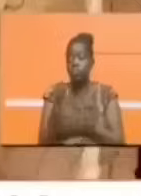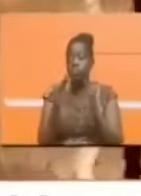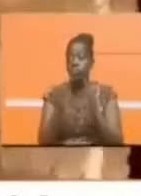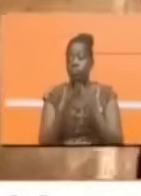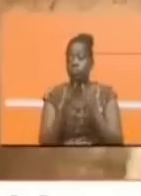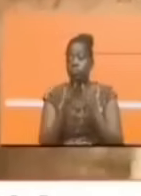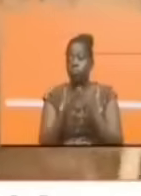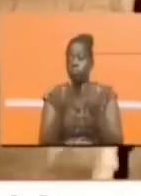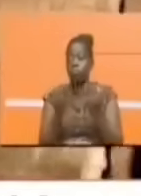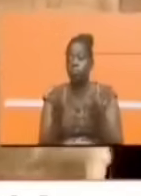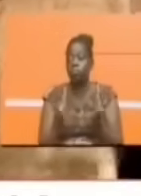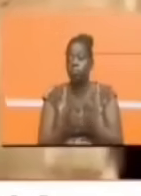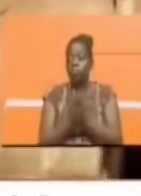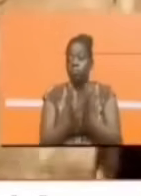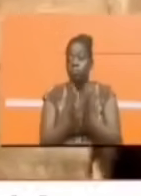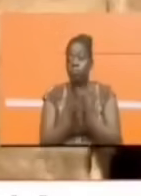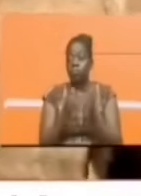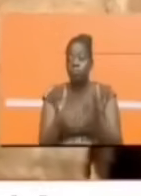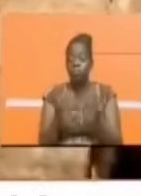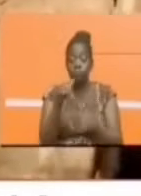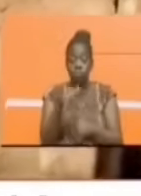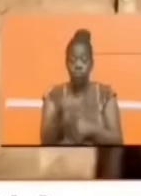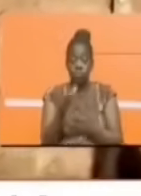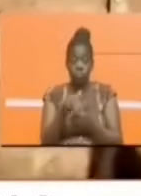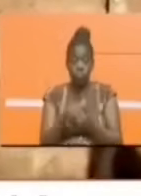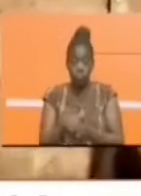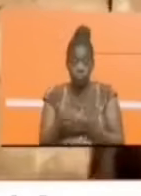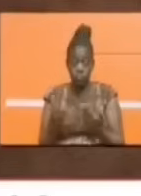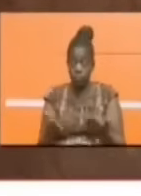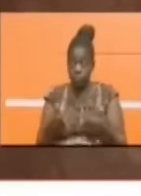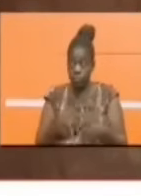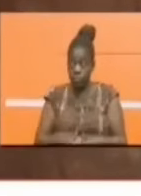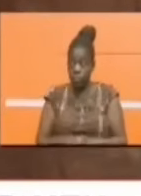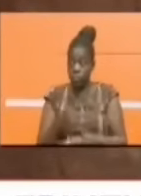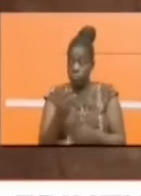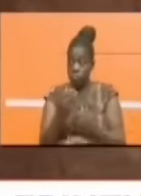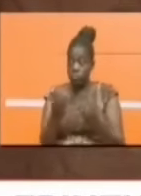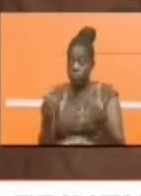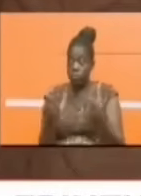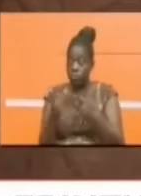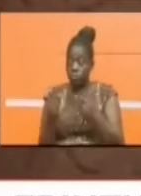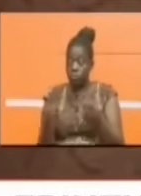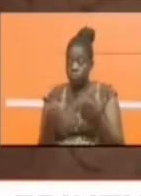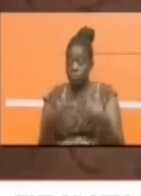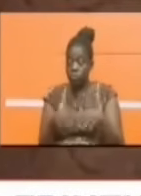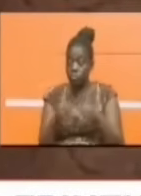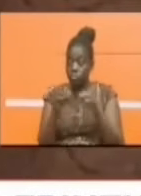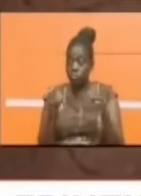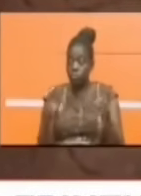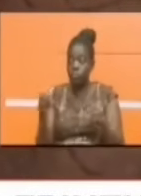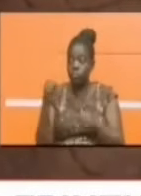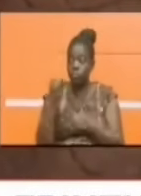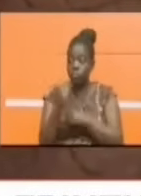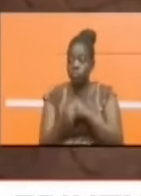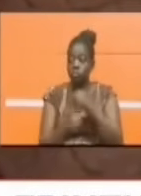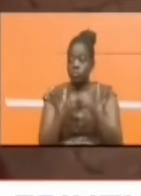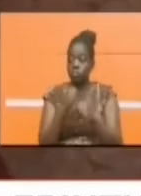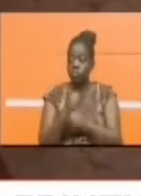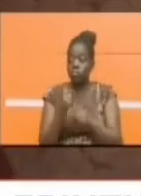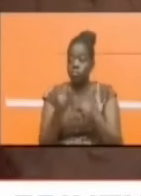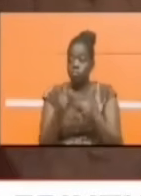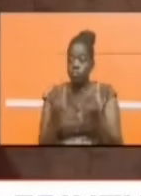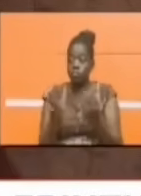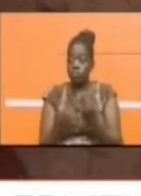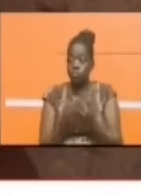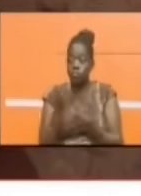Namulema. Atubulidde nti yenne Bakatende balina ezzadde abaana babiri wabula baafuna obutakanya ku mubiri omwaka ogwedde nga buva